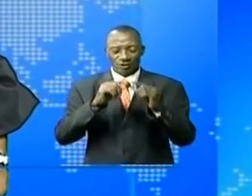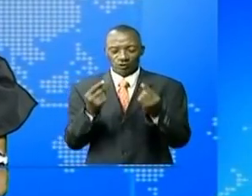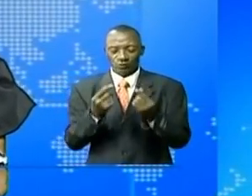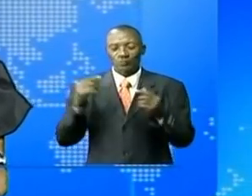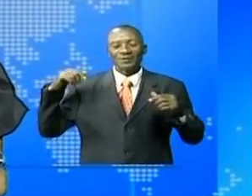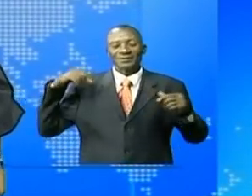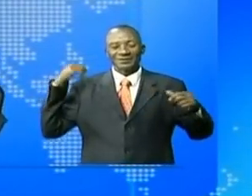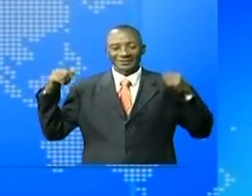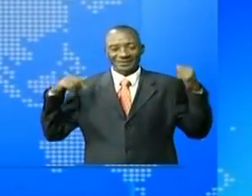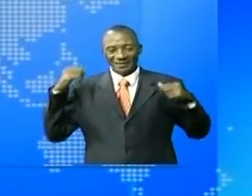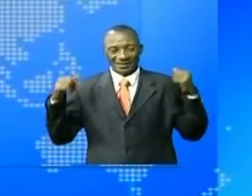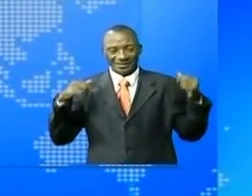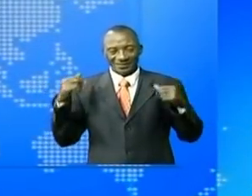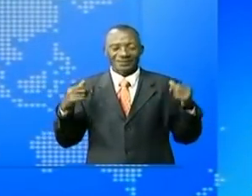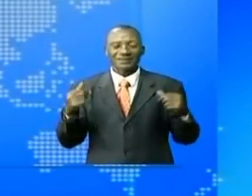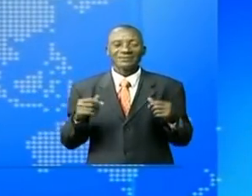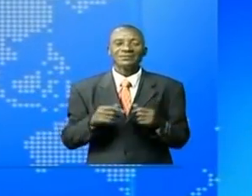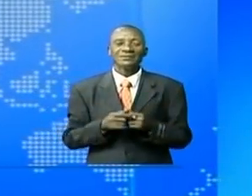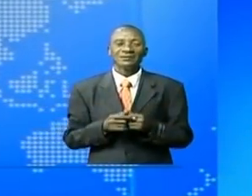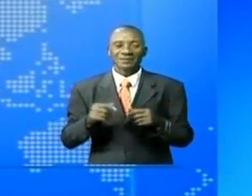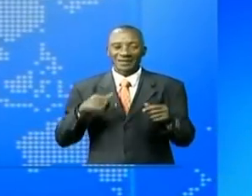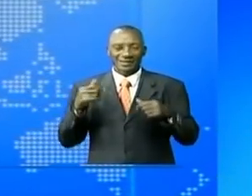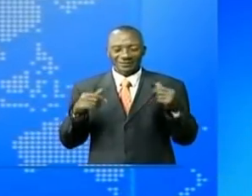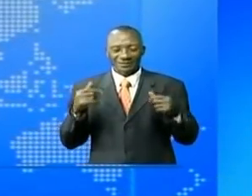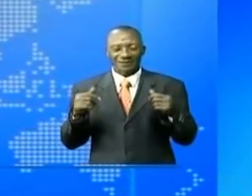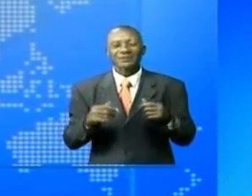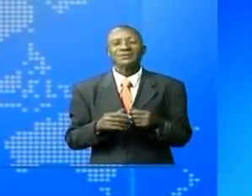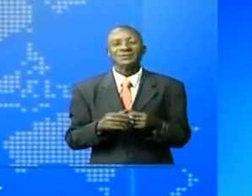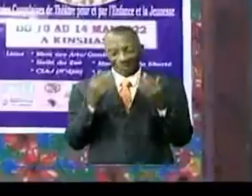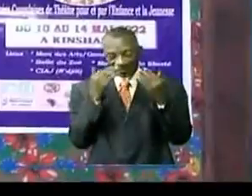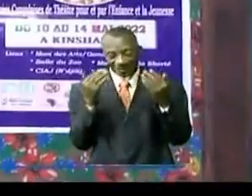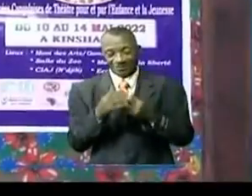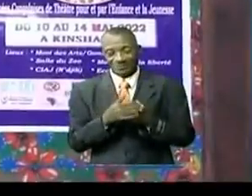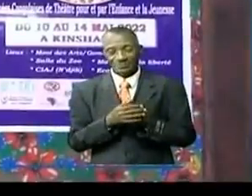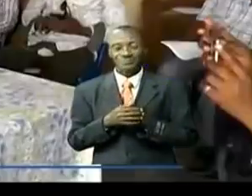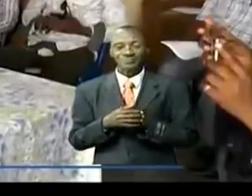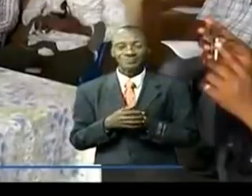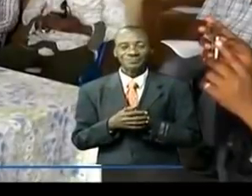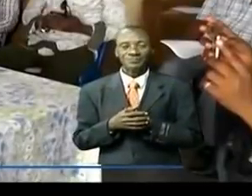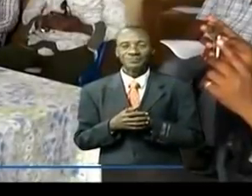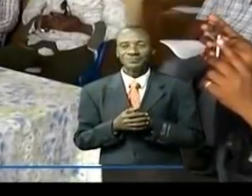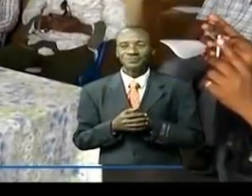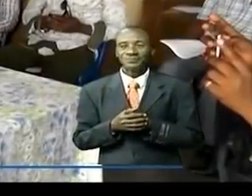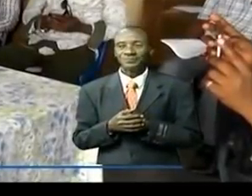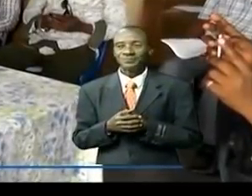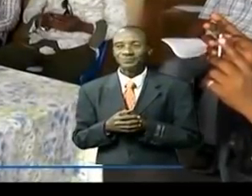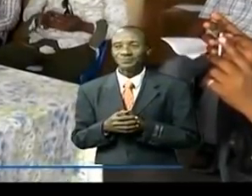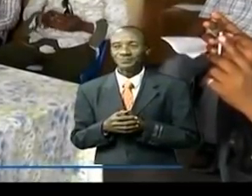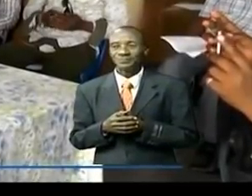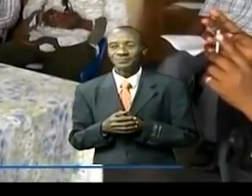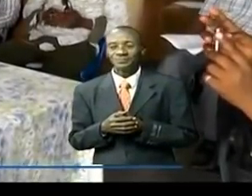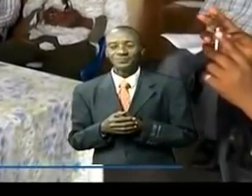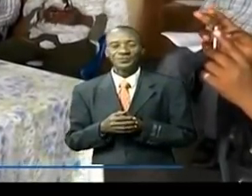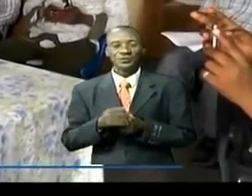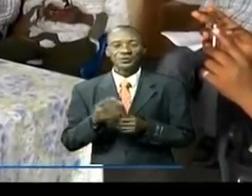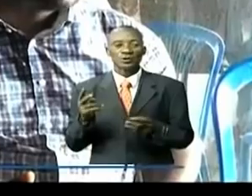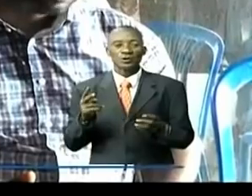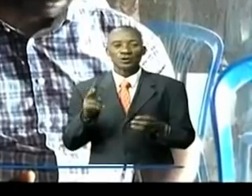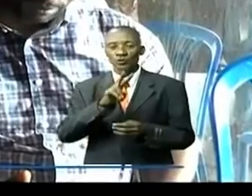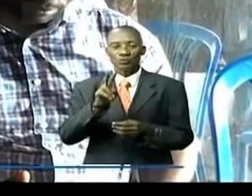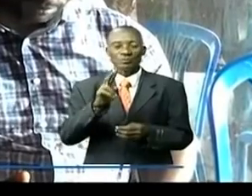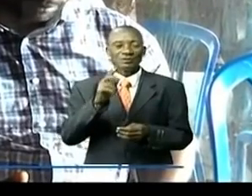Un commentaire d'Anastasie Doumbou sur les images de Thomas Bassilois. des éditions 2020-2021 qui ont